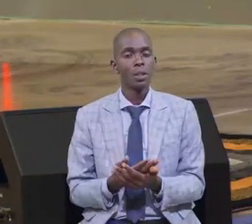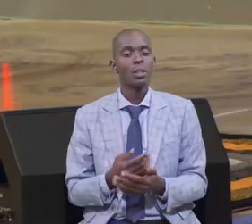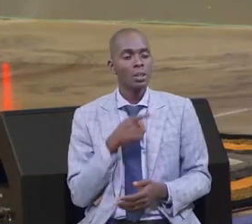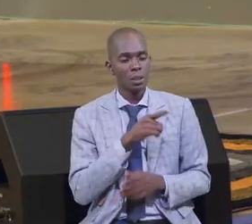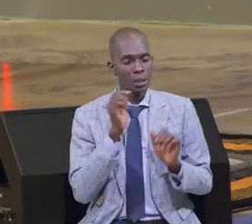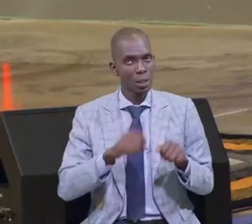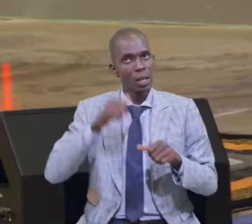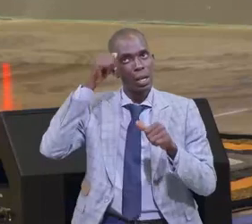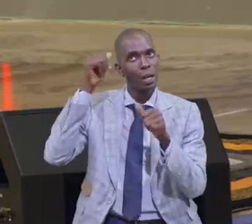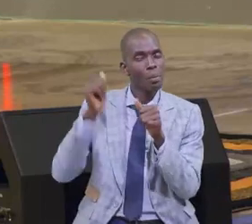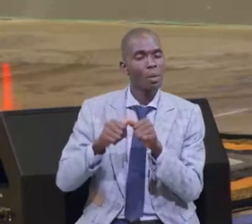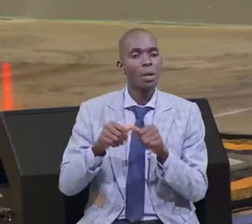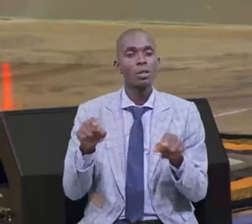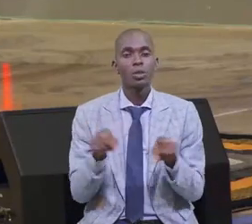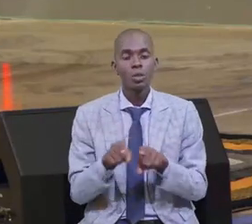fonctionnait. Rappelle-toi,